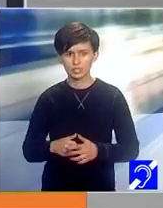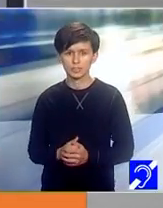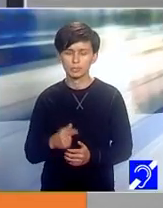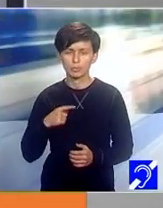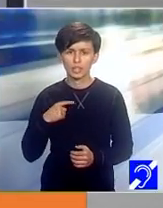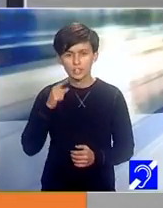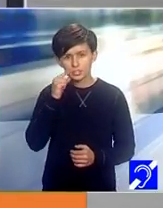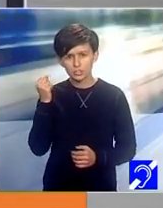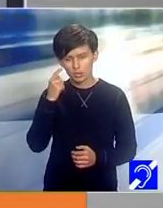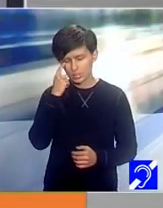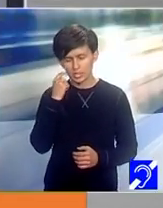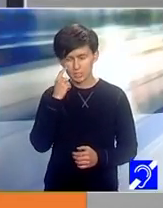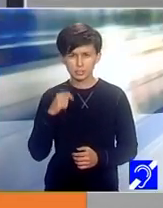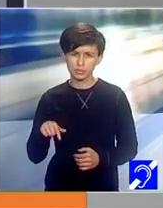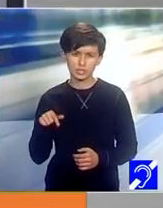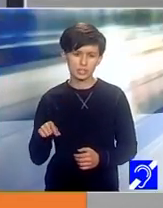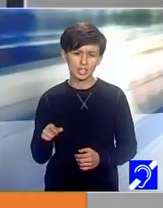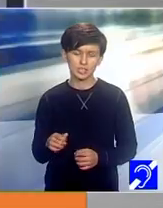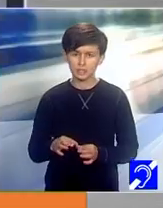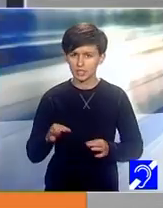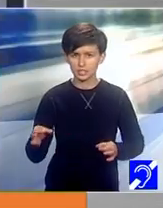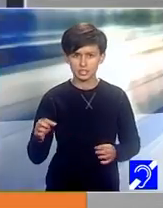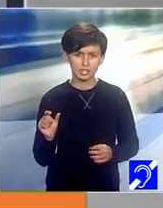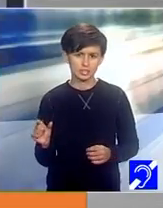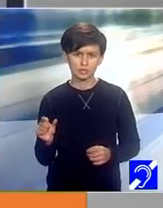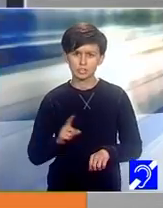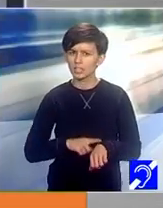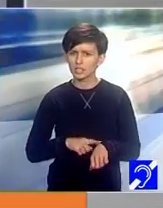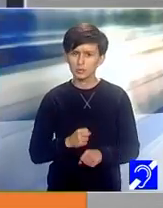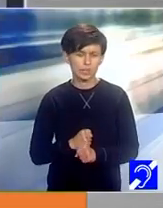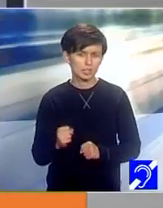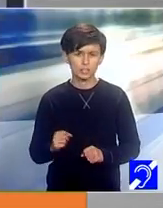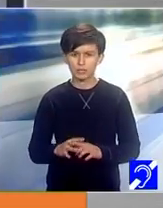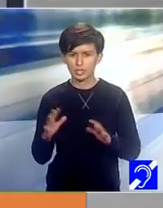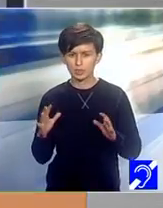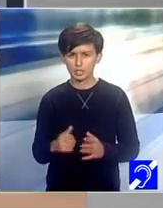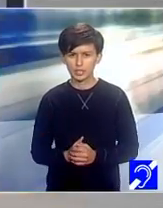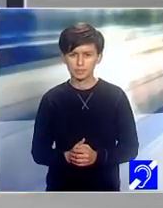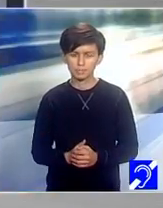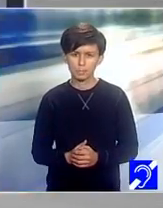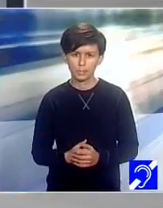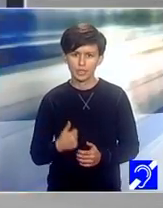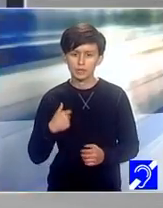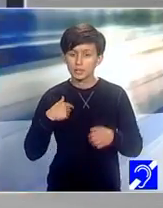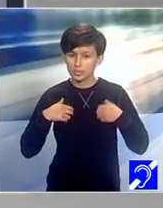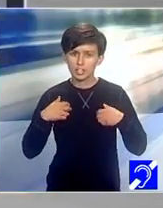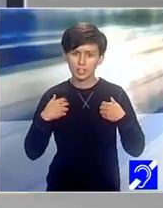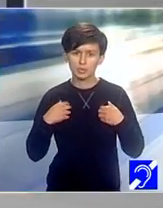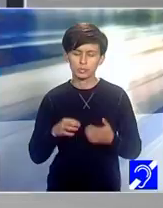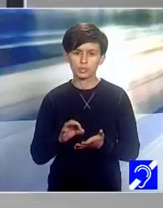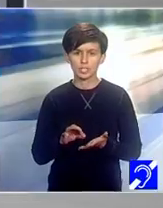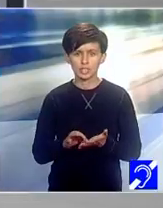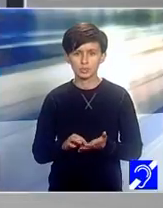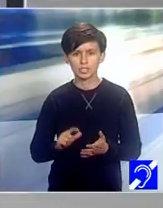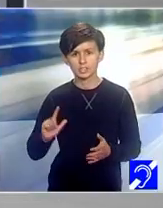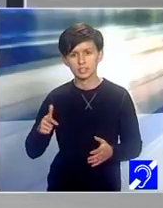de lucrurile astea, distanțe scurte, în timp foarte lungi, rămâne o problemă. Mă bucur de prezența domnului viceprimar în studio, chiar dacă